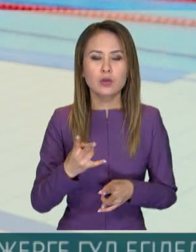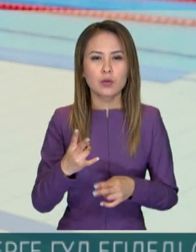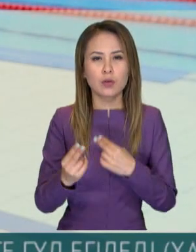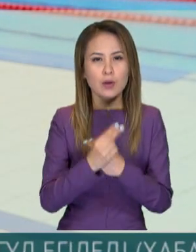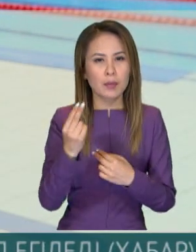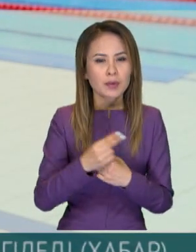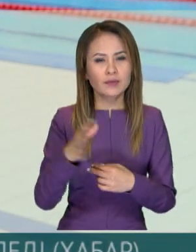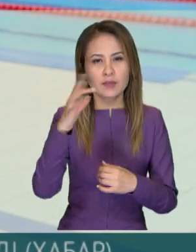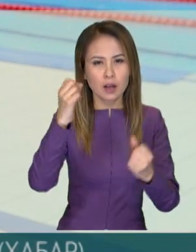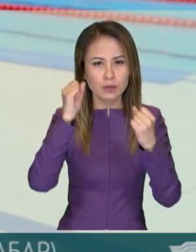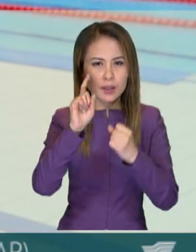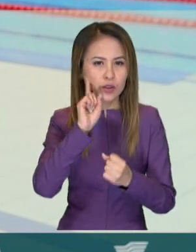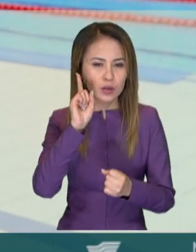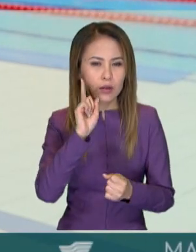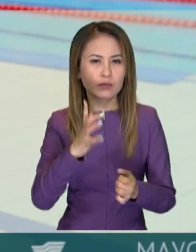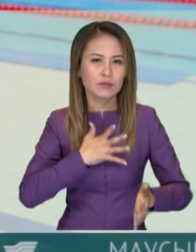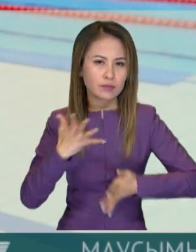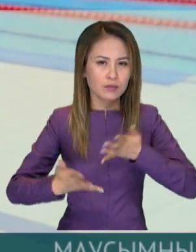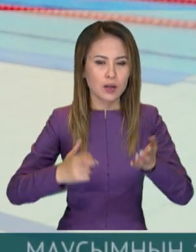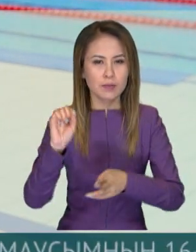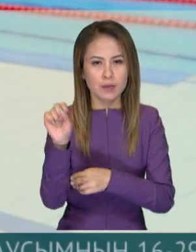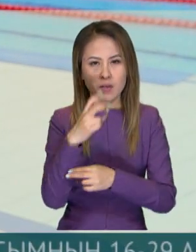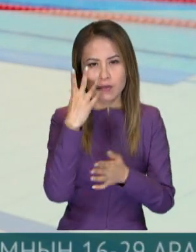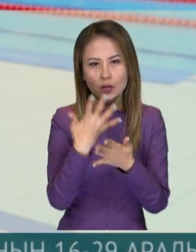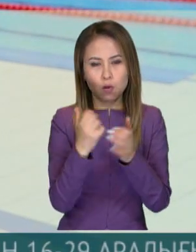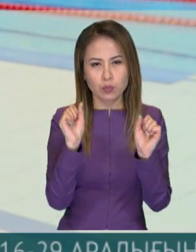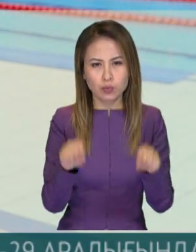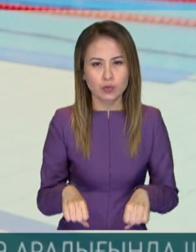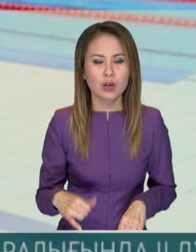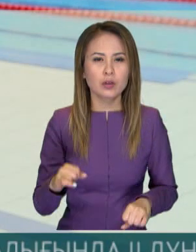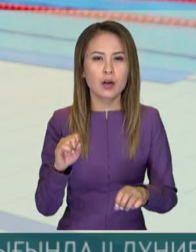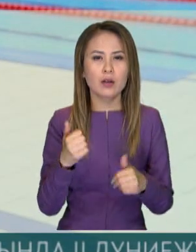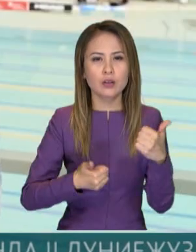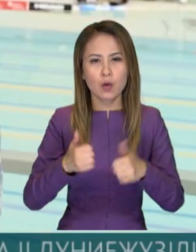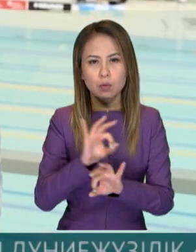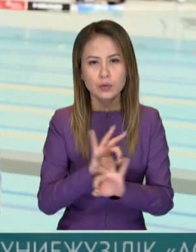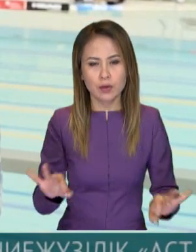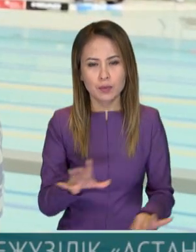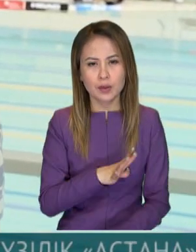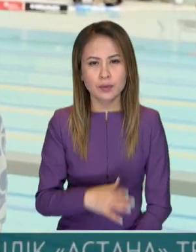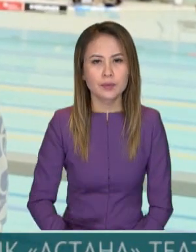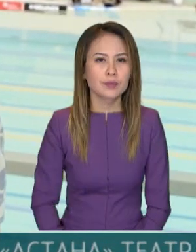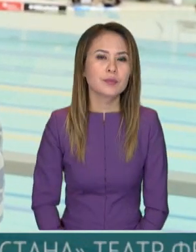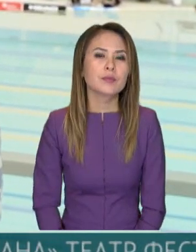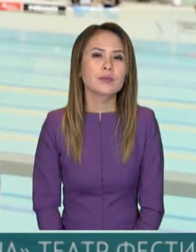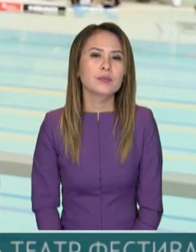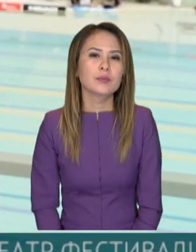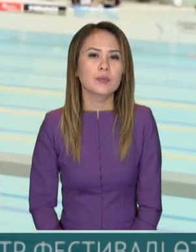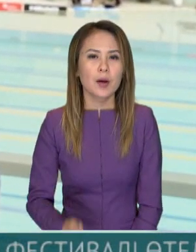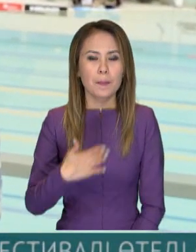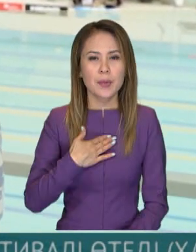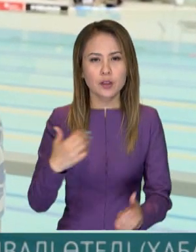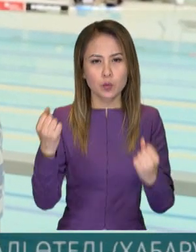жас. Олардың жеңіске деген талпынысы басында байқалған болатын. Жарыс өте жақсы өтті. Біздің спортшылар өте жоғары